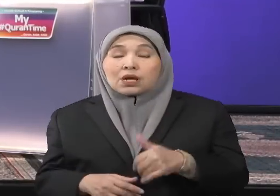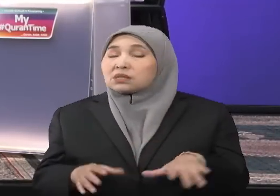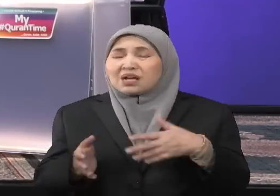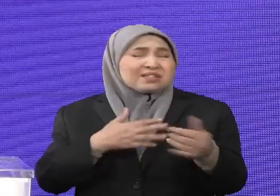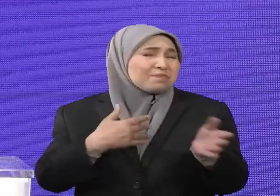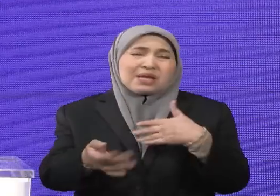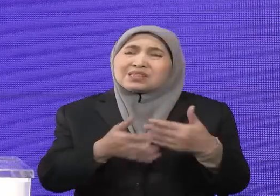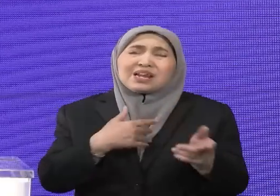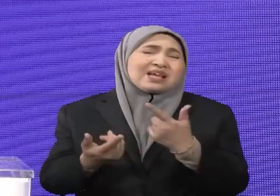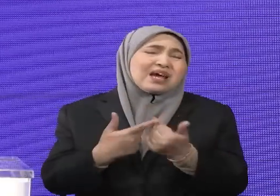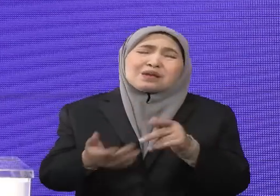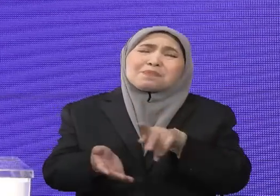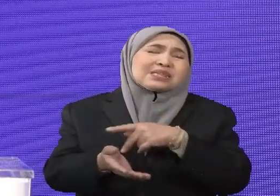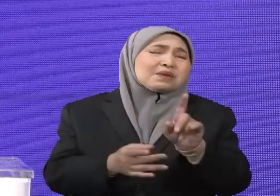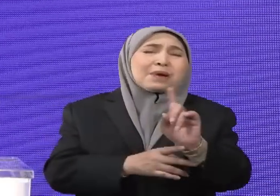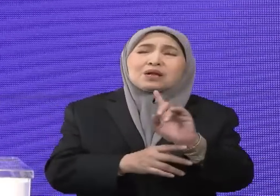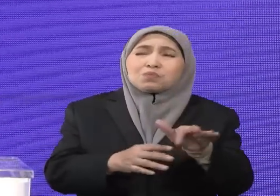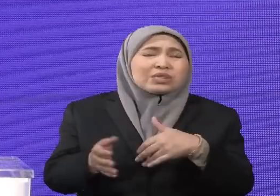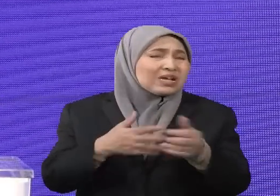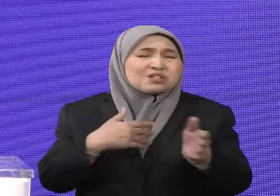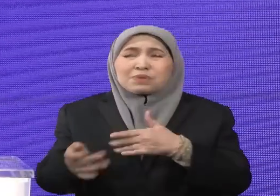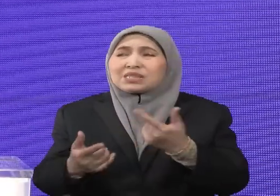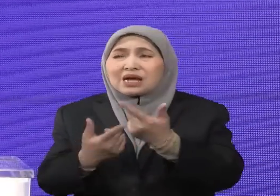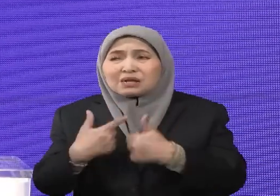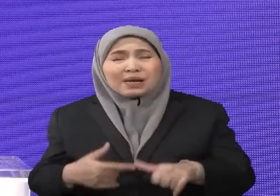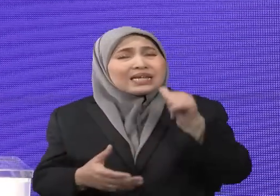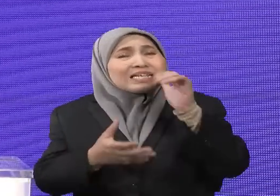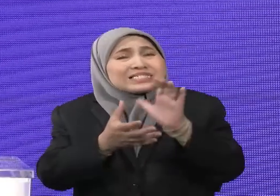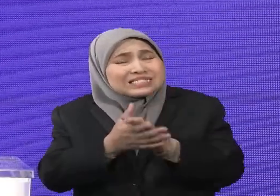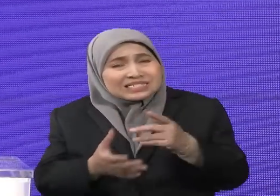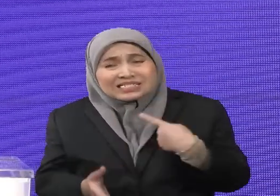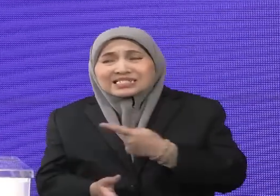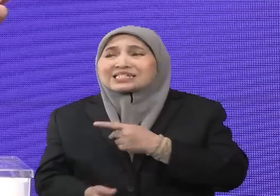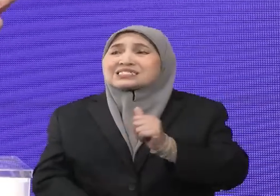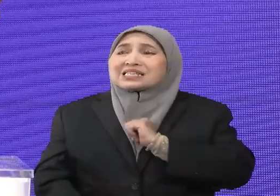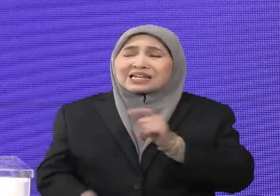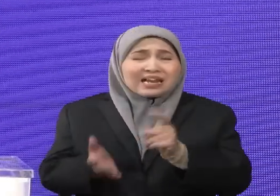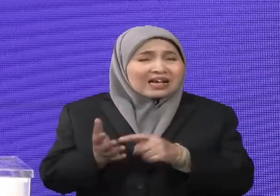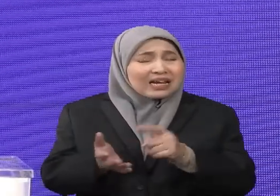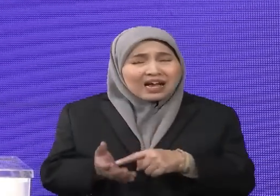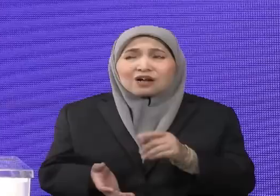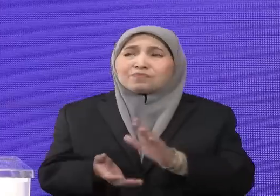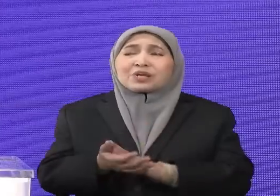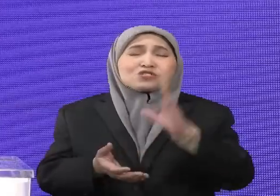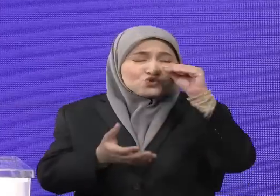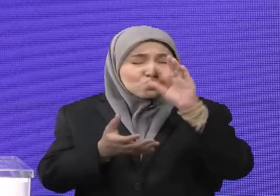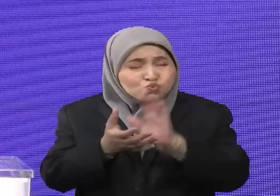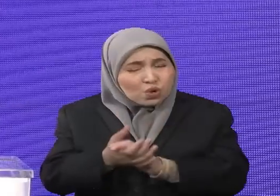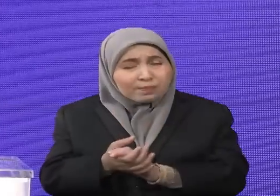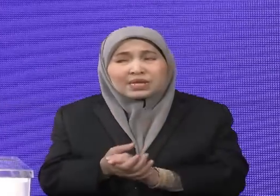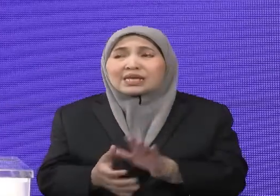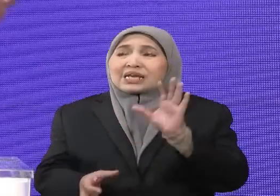kisahlah daripada Pati mane pun tak kesana walaupun daripada istri kita sendiri kadang-kadang suami ini kadang-kadang